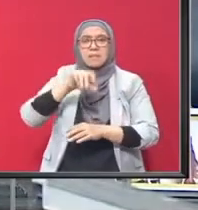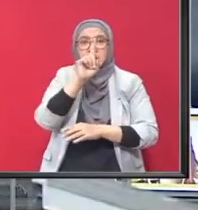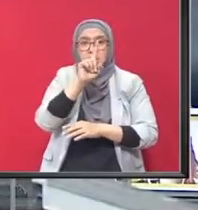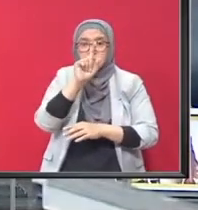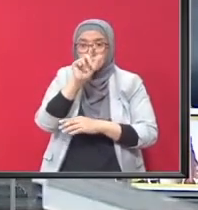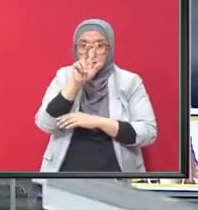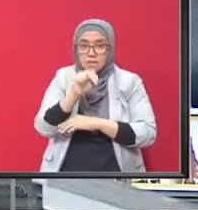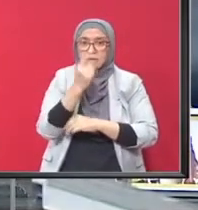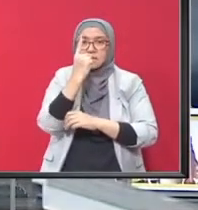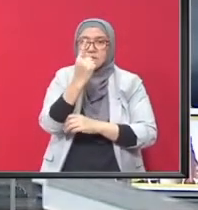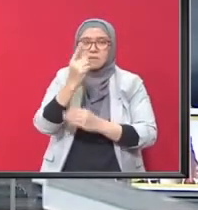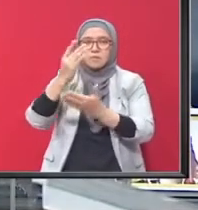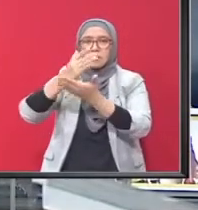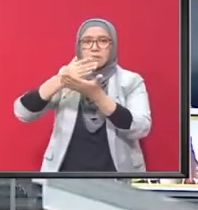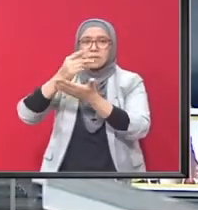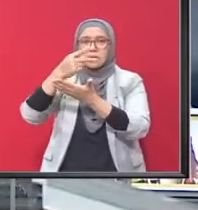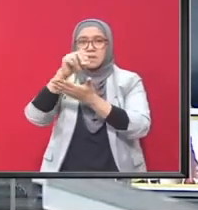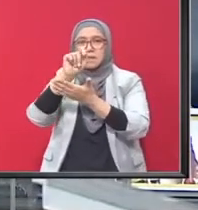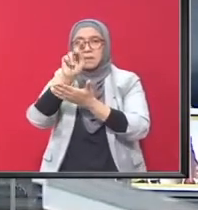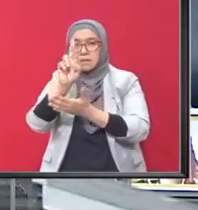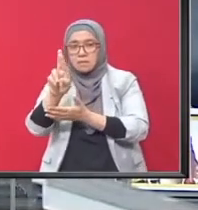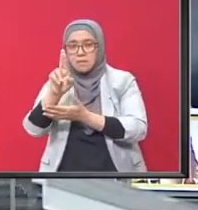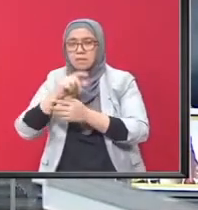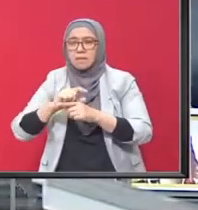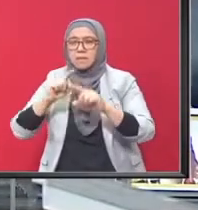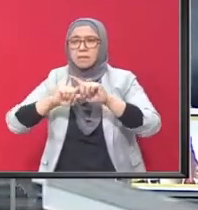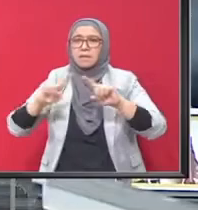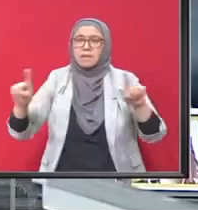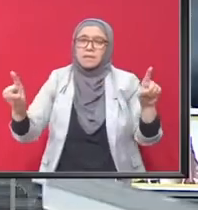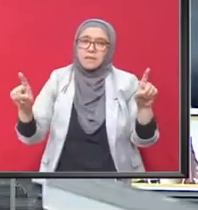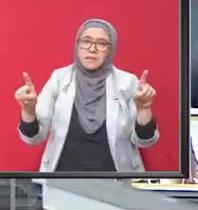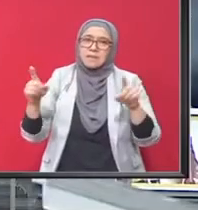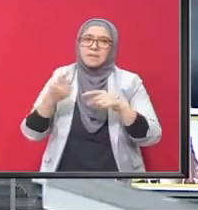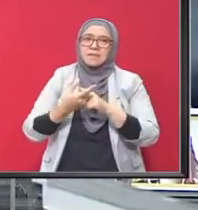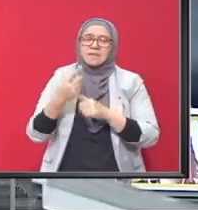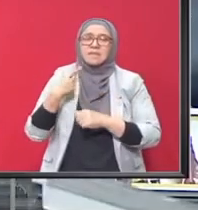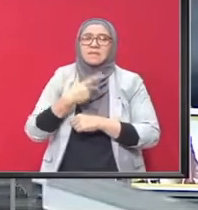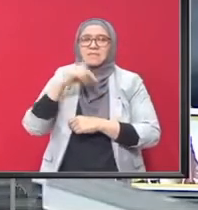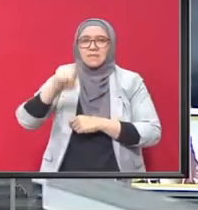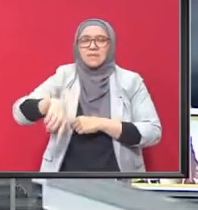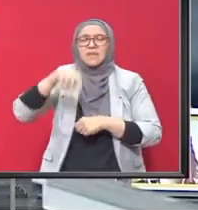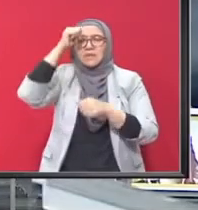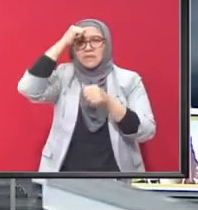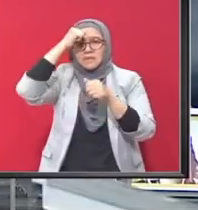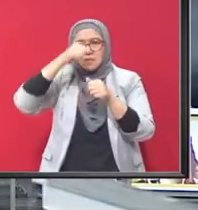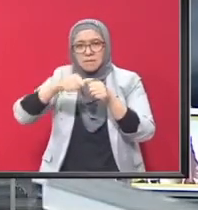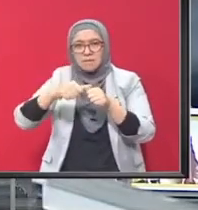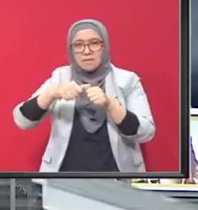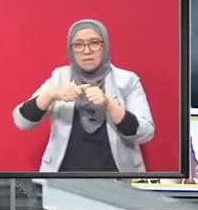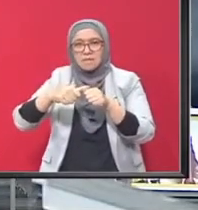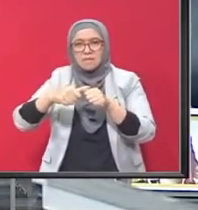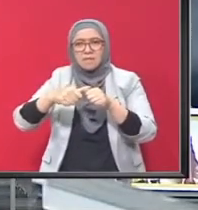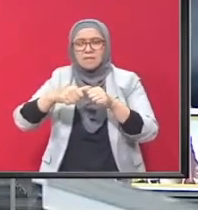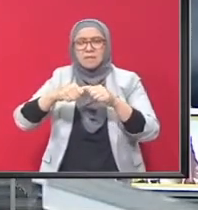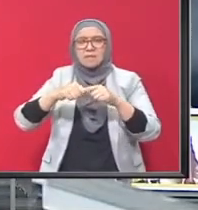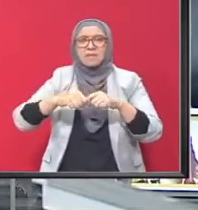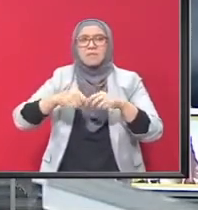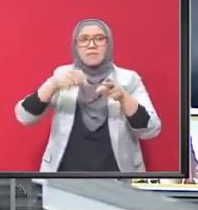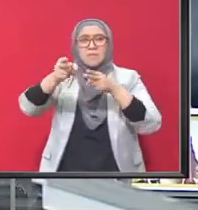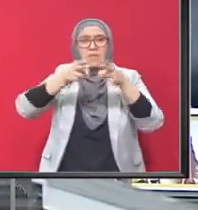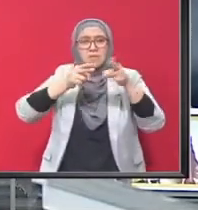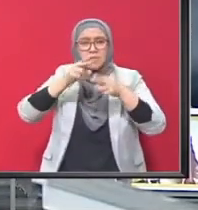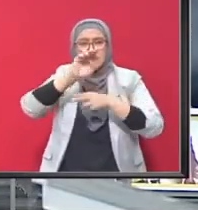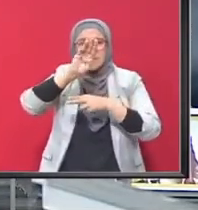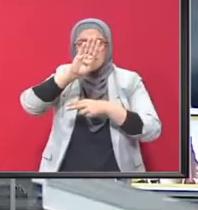Factor Hai tetapi balem alamat Bagaimanapun kita perlu diingat bahwa sebenarnya pengurusan baju